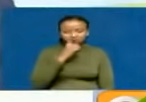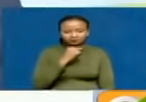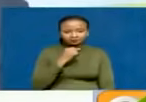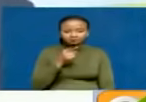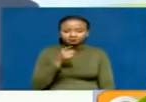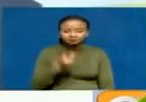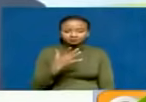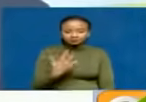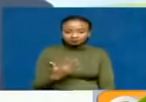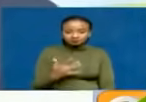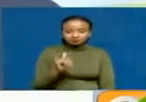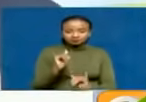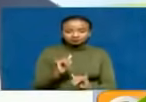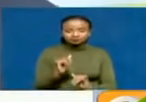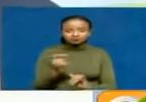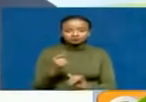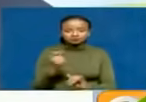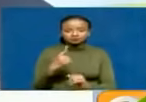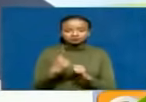the document was stuck there for 6 months.